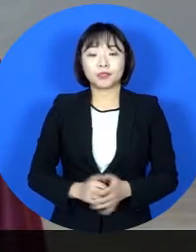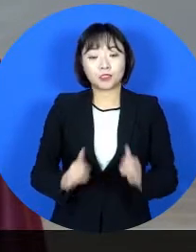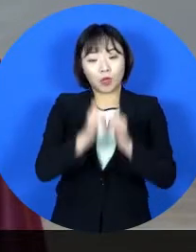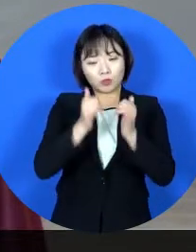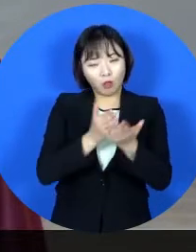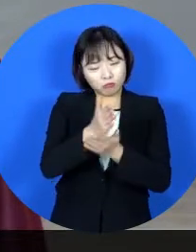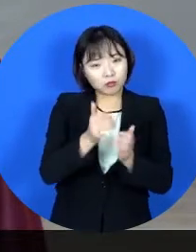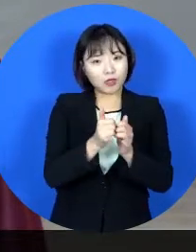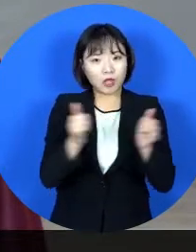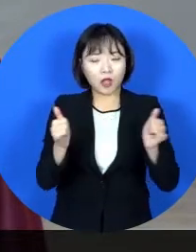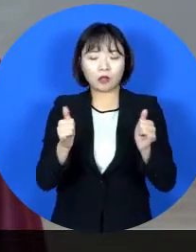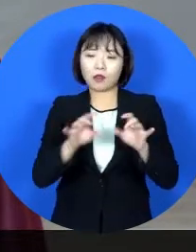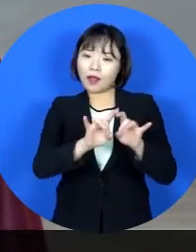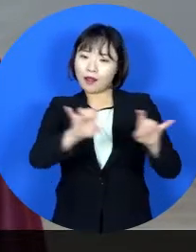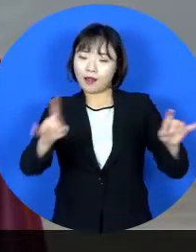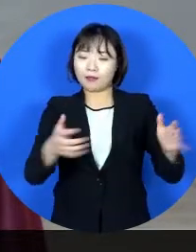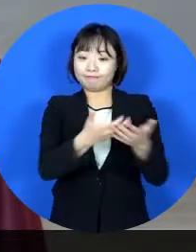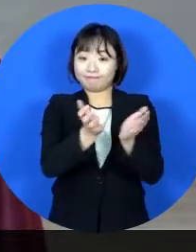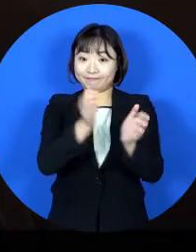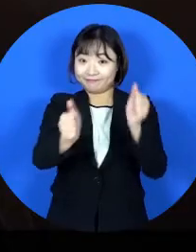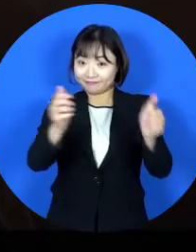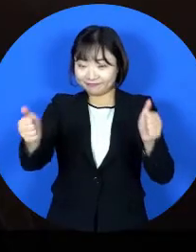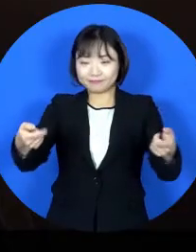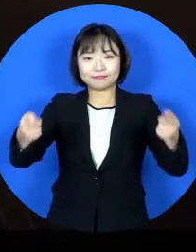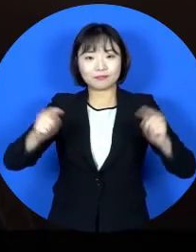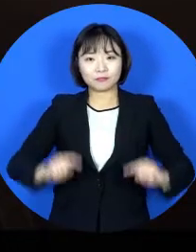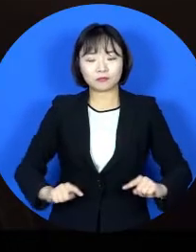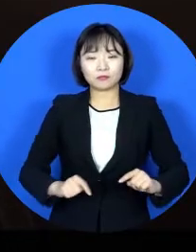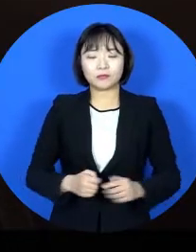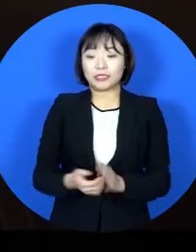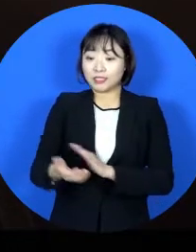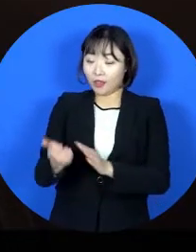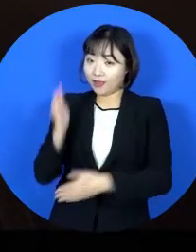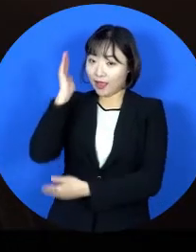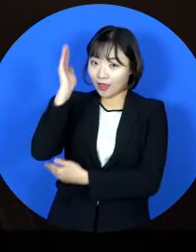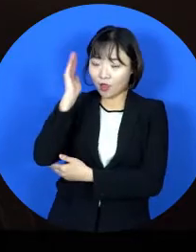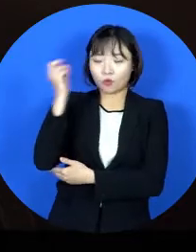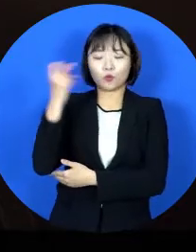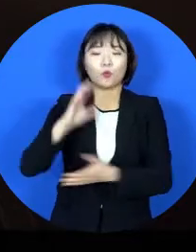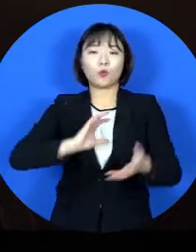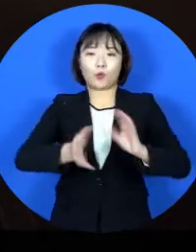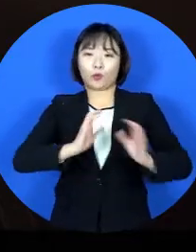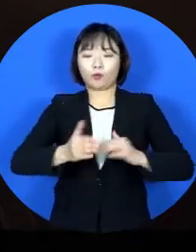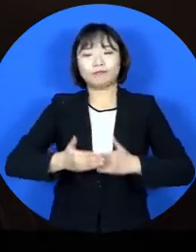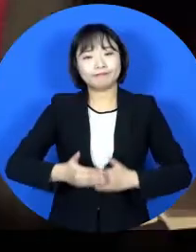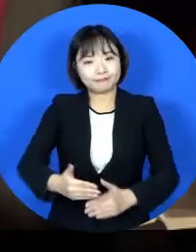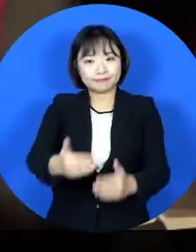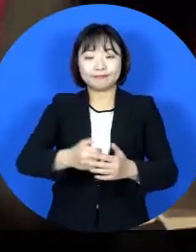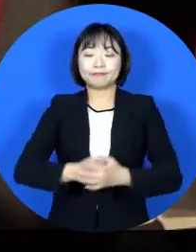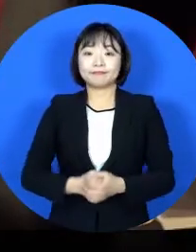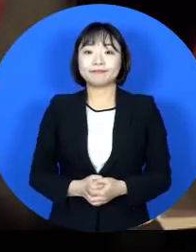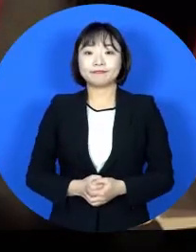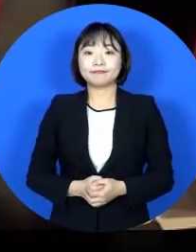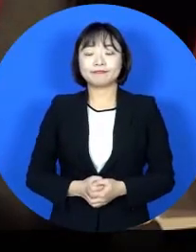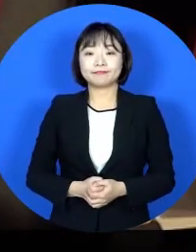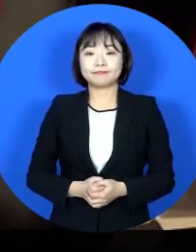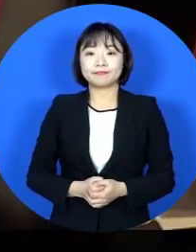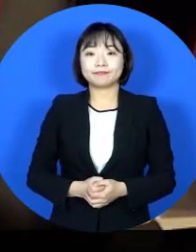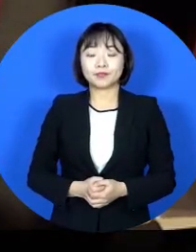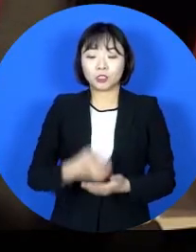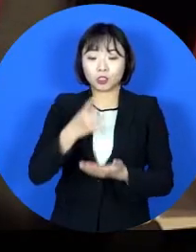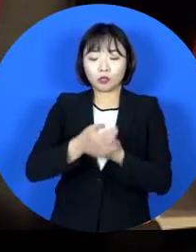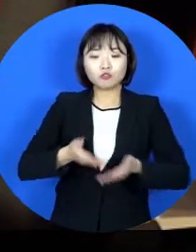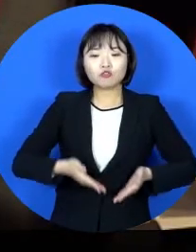등 각계각층 인사들이 참석한 가운데 기조 강연, 토론 등의 순으로 이어졌습니다. 천안시는 천안